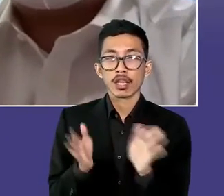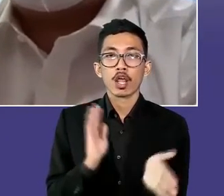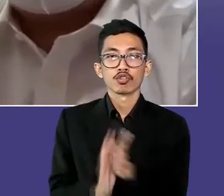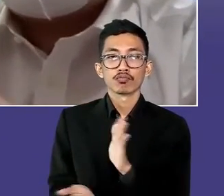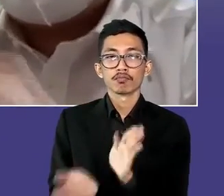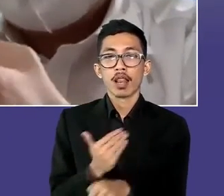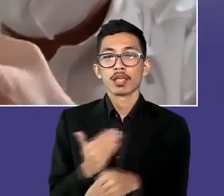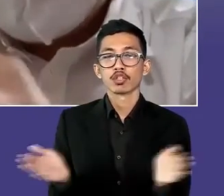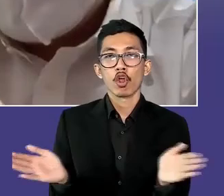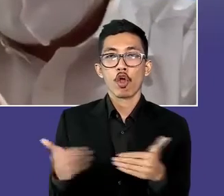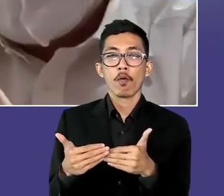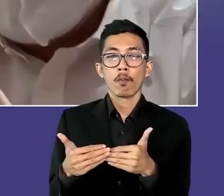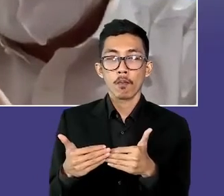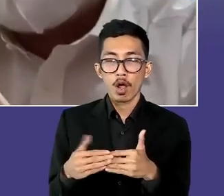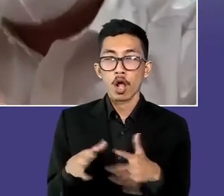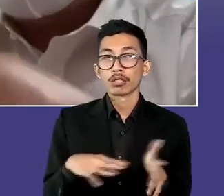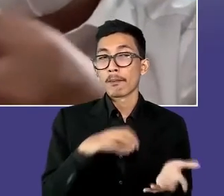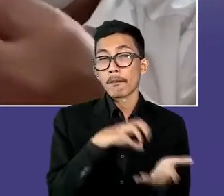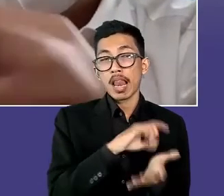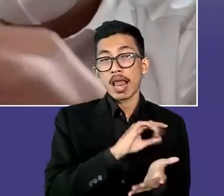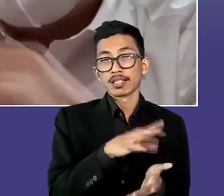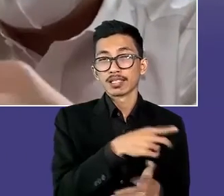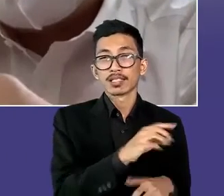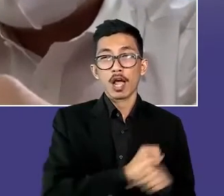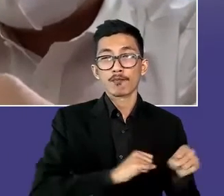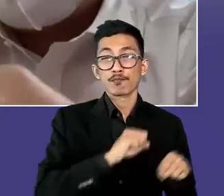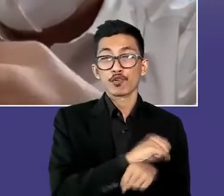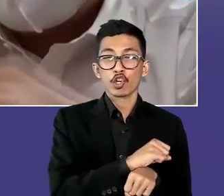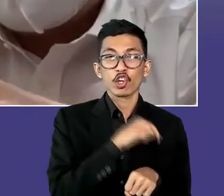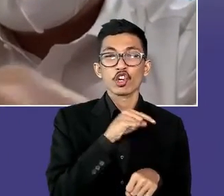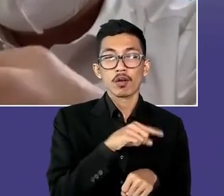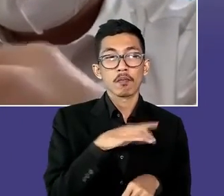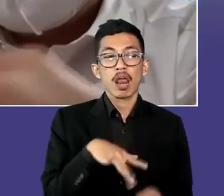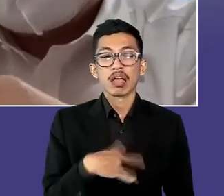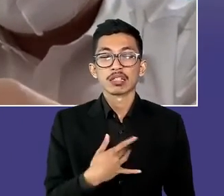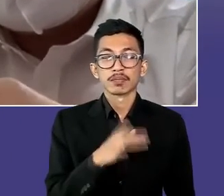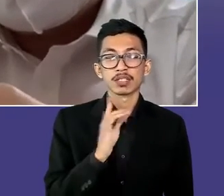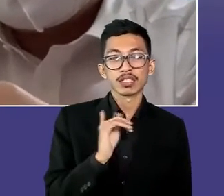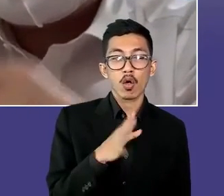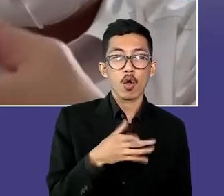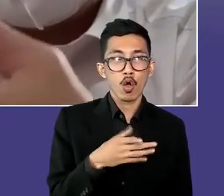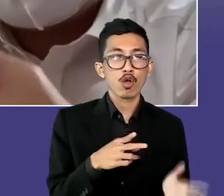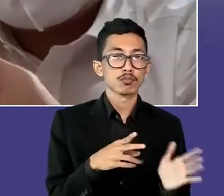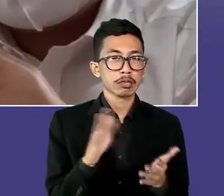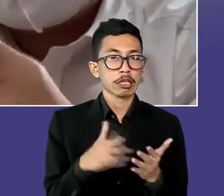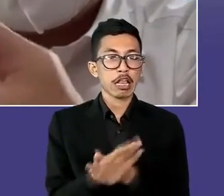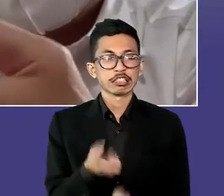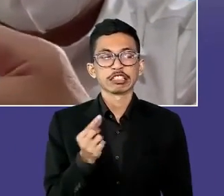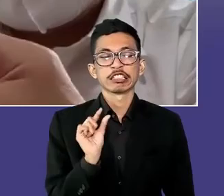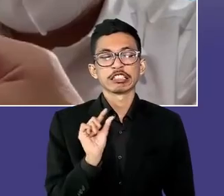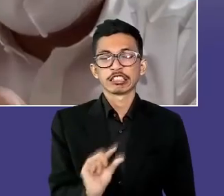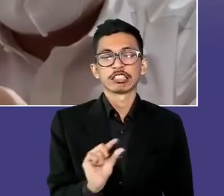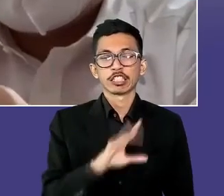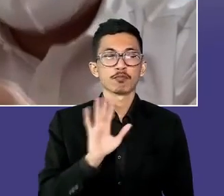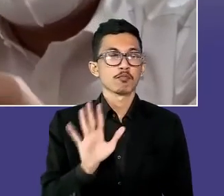lockdown lagi. Kalau Singapura beda lagi Pak, karena dia merasa bahwa angka kematiannya kecil, setiap orang yang sakit